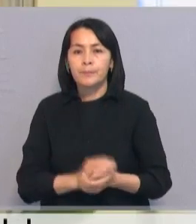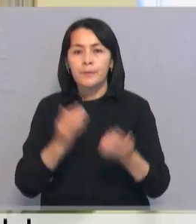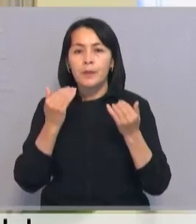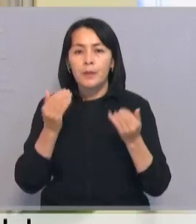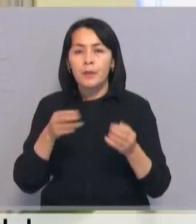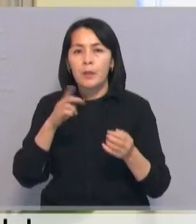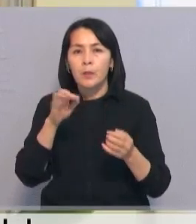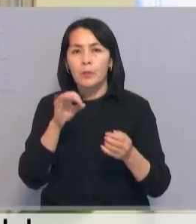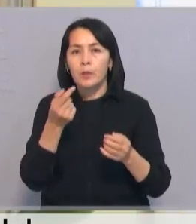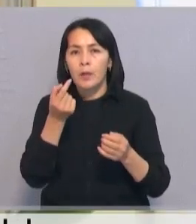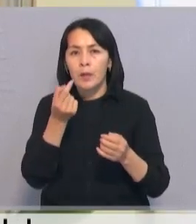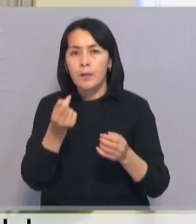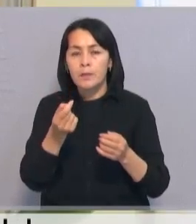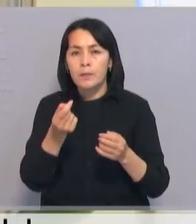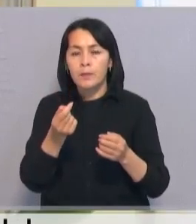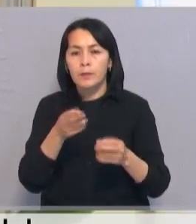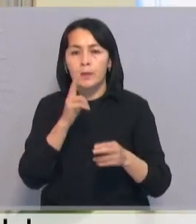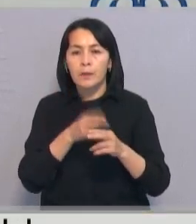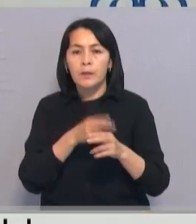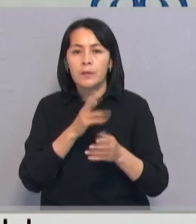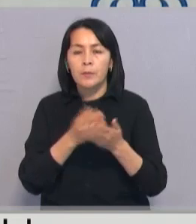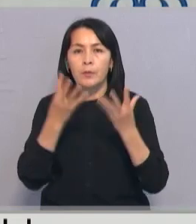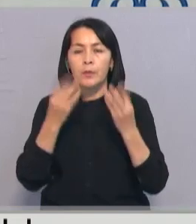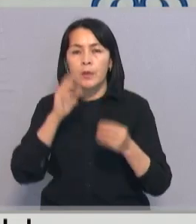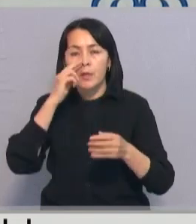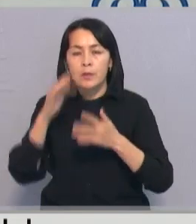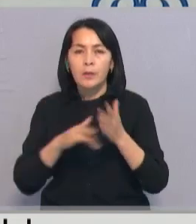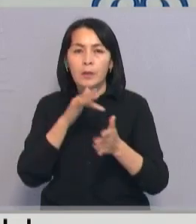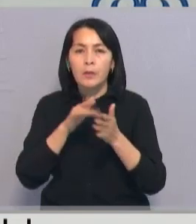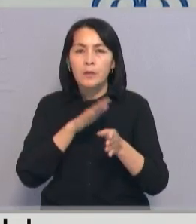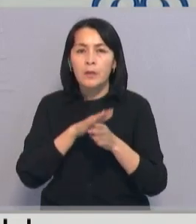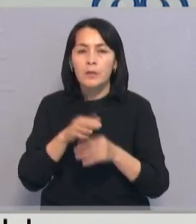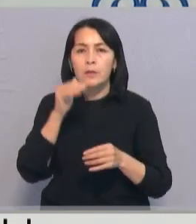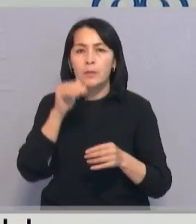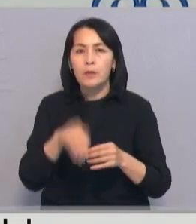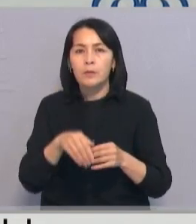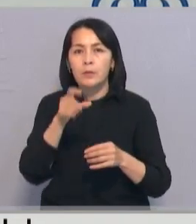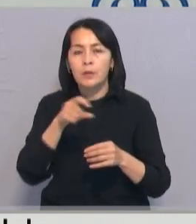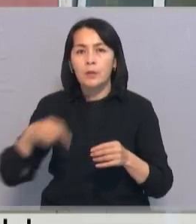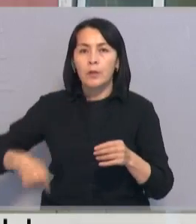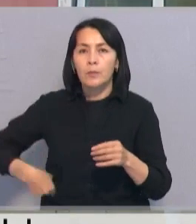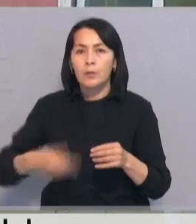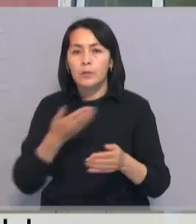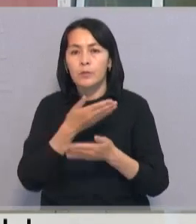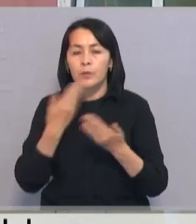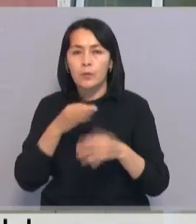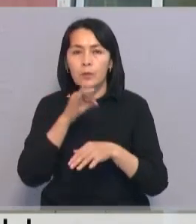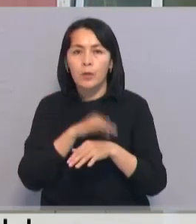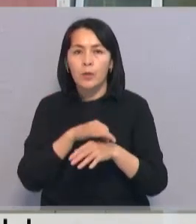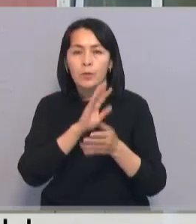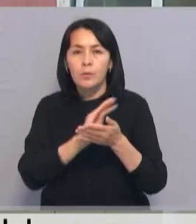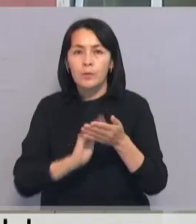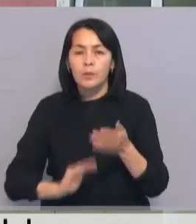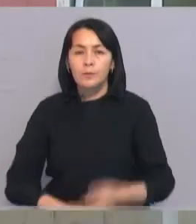Алайда донор тапшылығы кедергі келтіруде. Бүгінде Шымкент қаласы бойынша 1000-ға жуық жан бүйрек жетіспеушілігімен